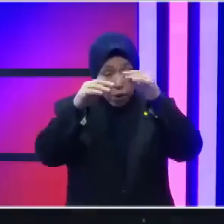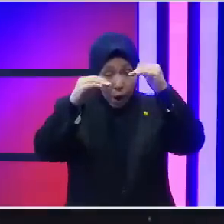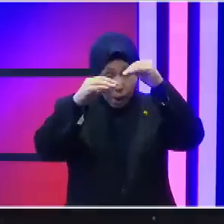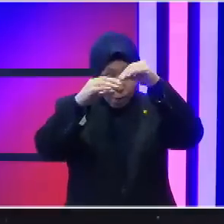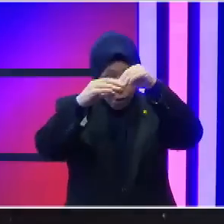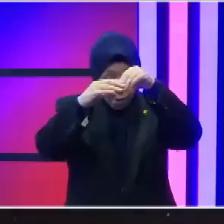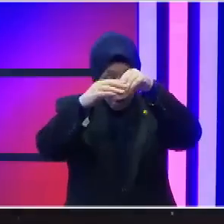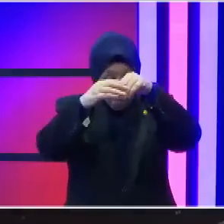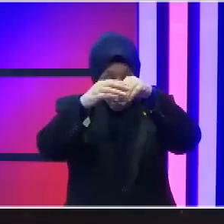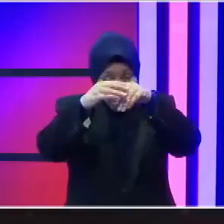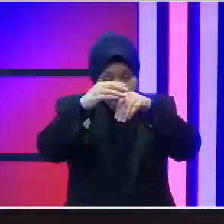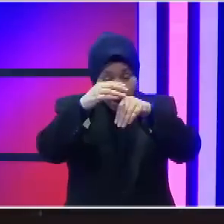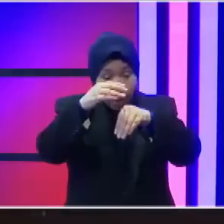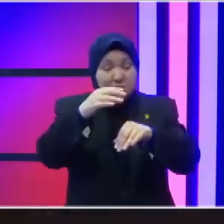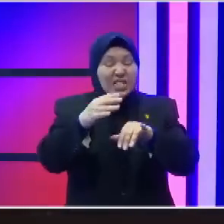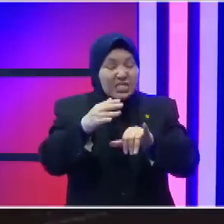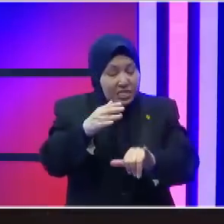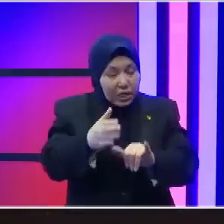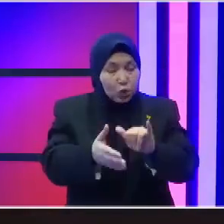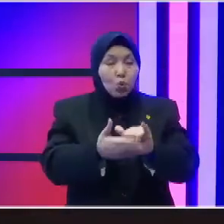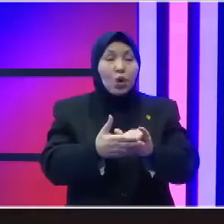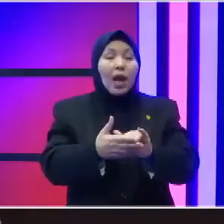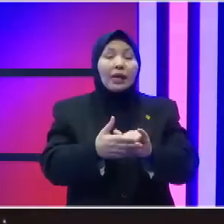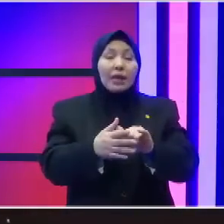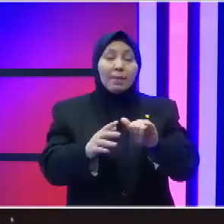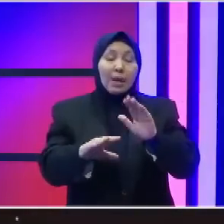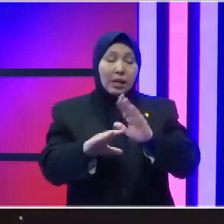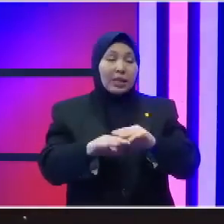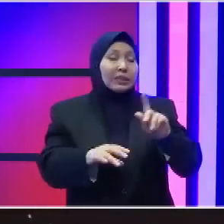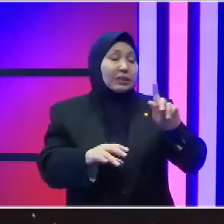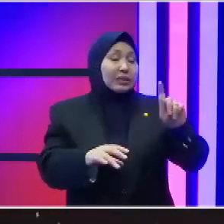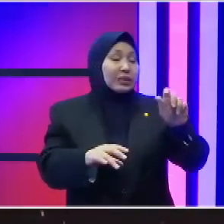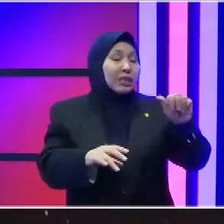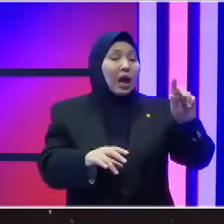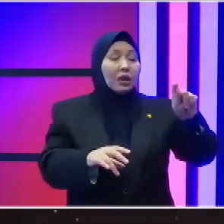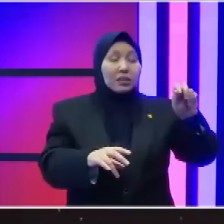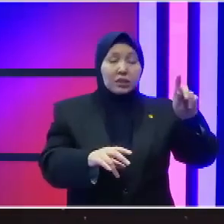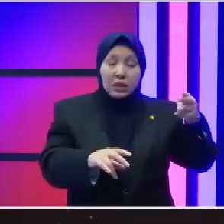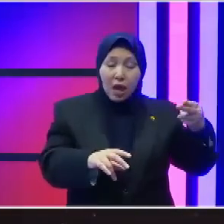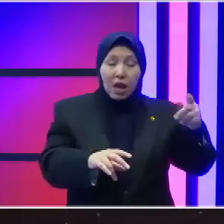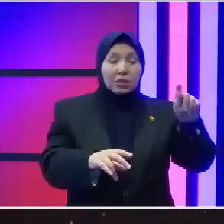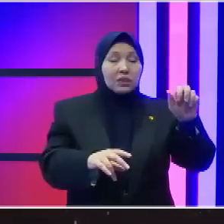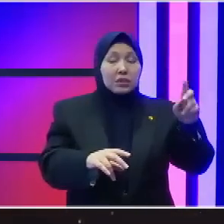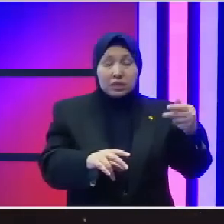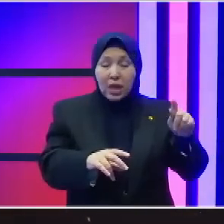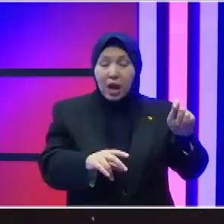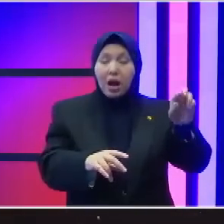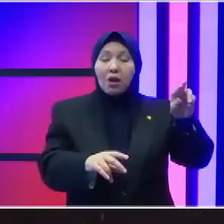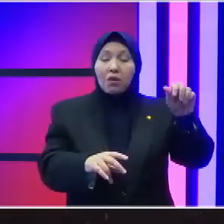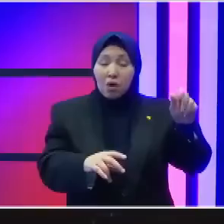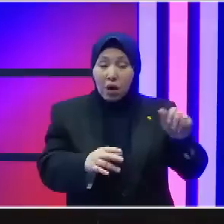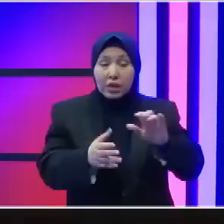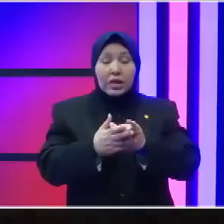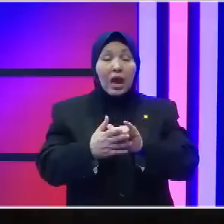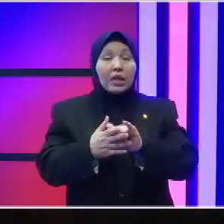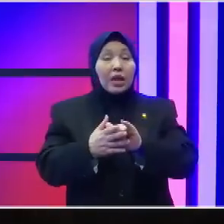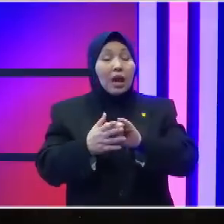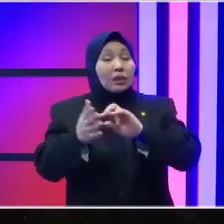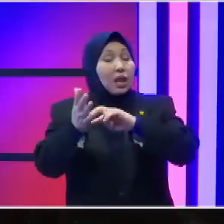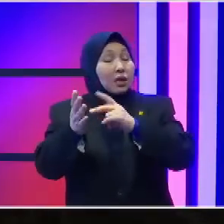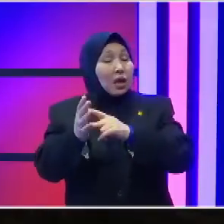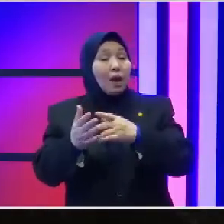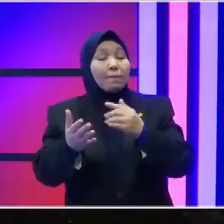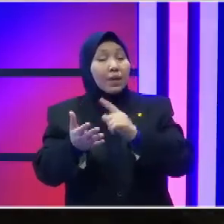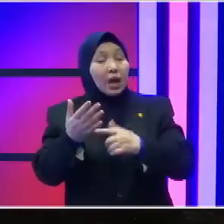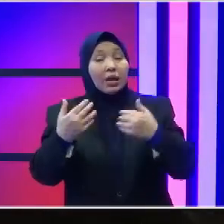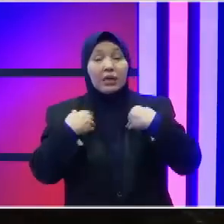dalam, ke dalam, maka di situlah diistilahkan tahta thara. Dan mengapa di-highlightkan tahta thara? Ini adalah clue kepada apa yang akan